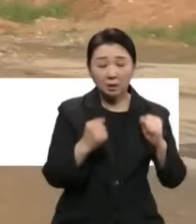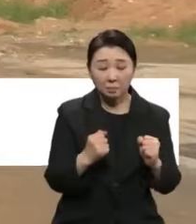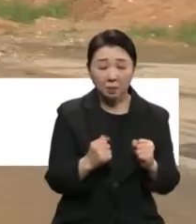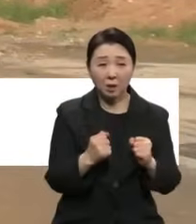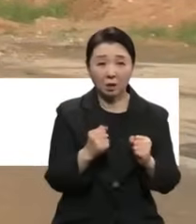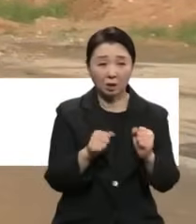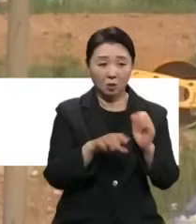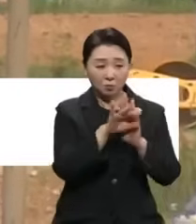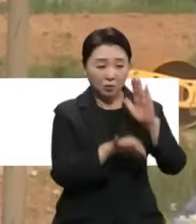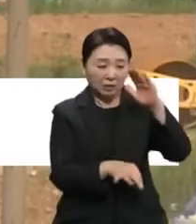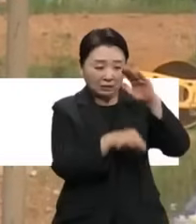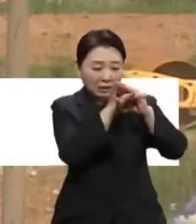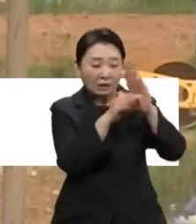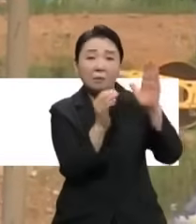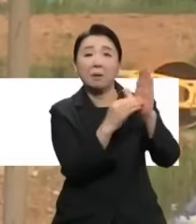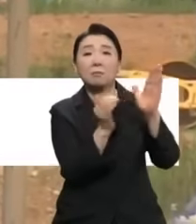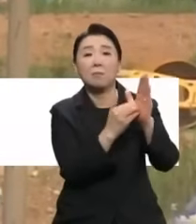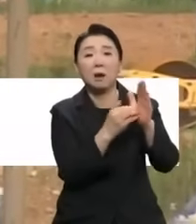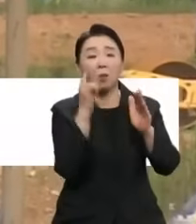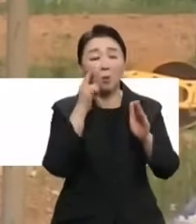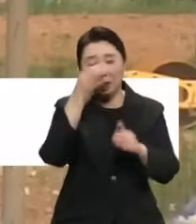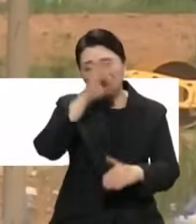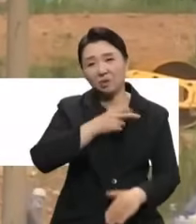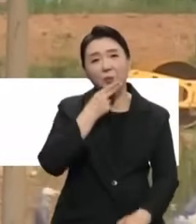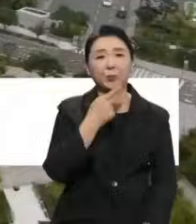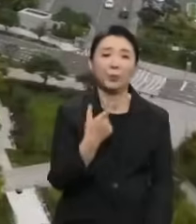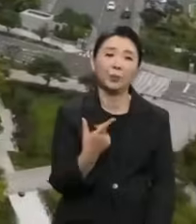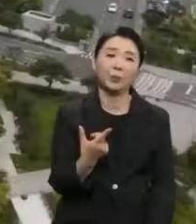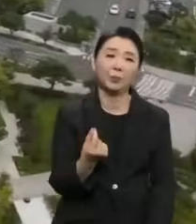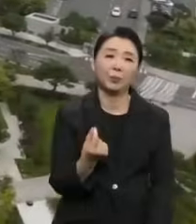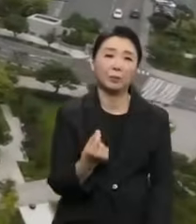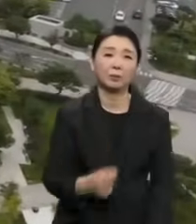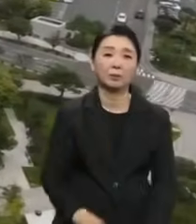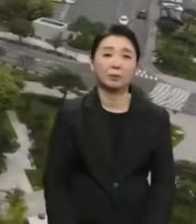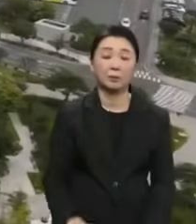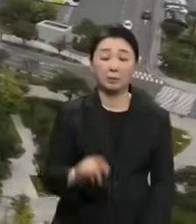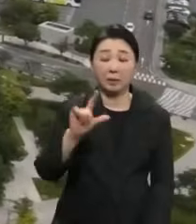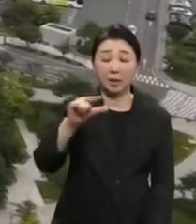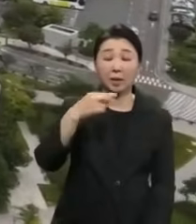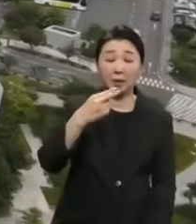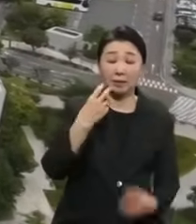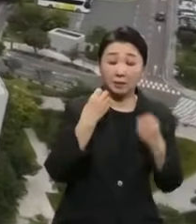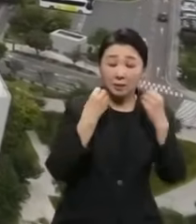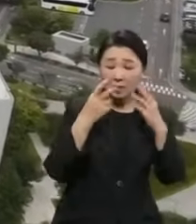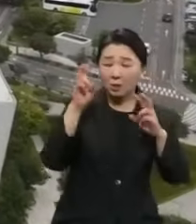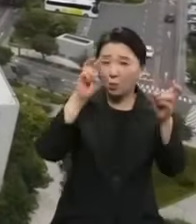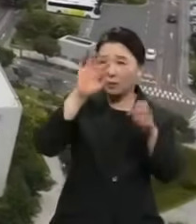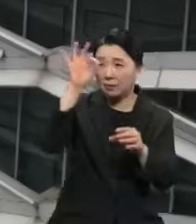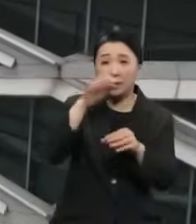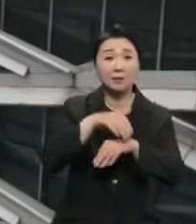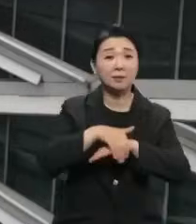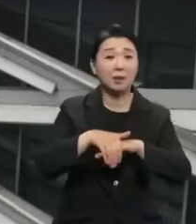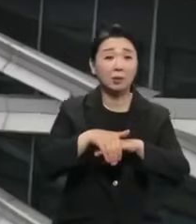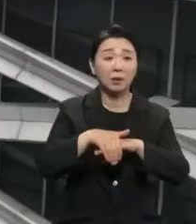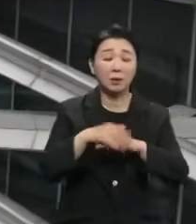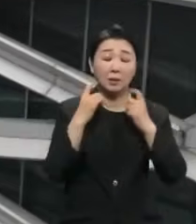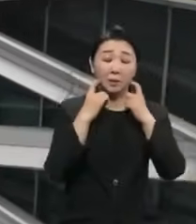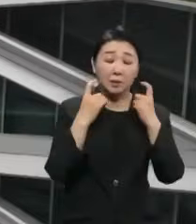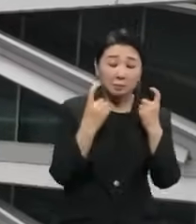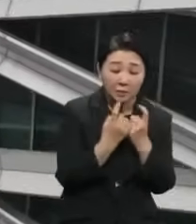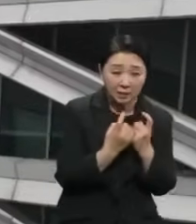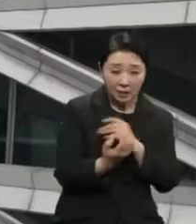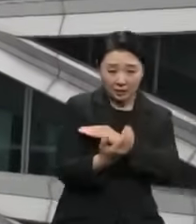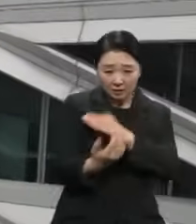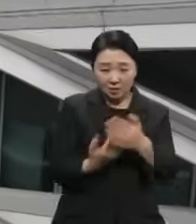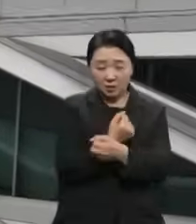있고 사업성이 전혀 나오지 않는 구조인 거죠. LH는 새 시행사를 구할 예정이지만 민간 사정